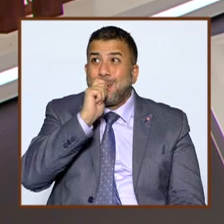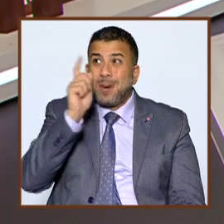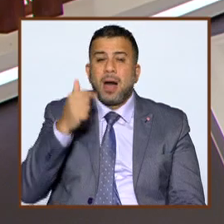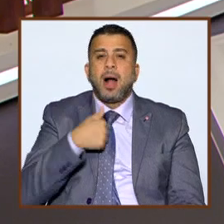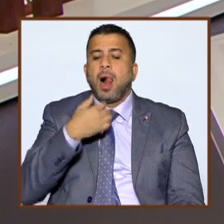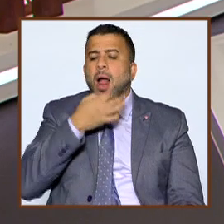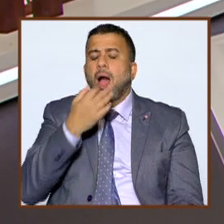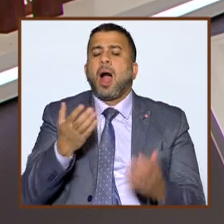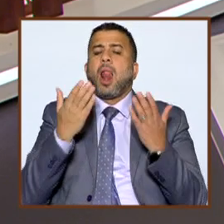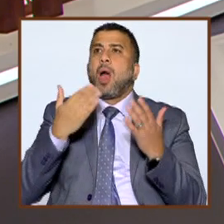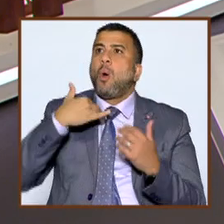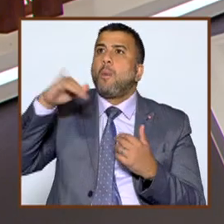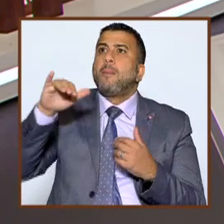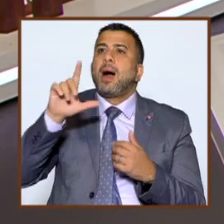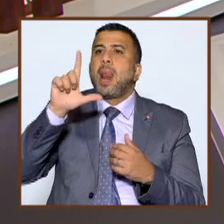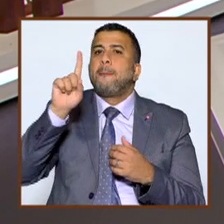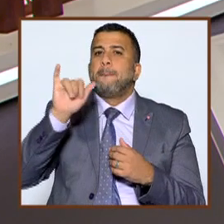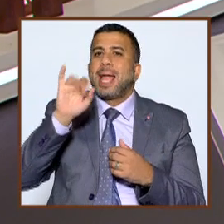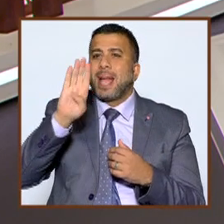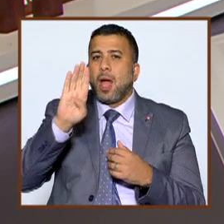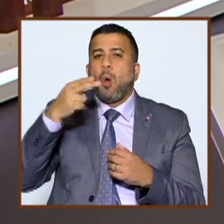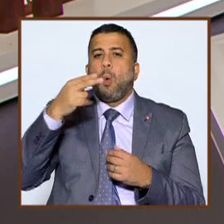فيك شيخ. مرحبا اختي.